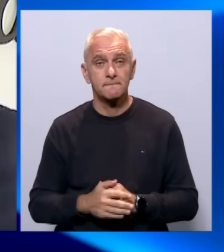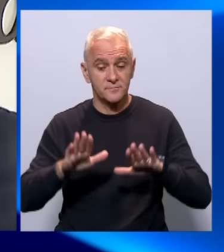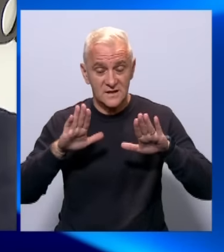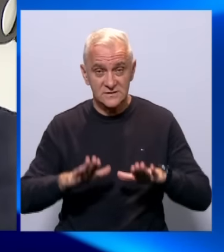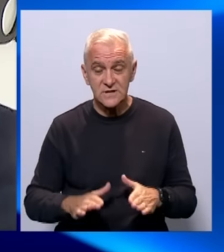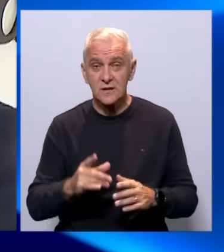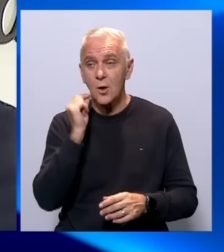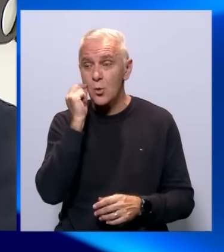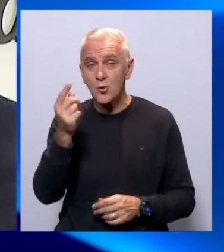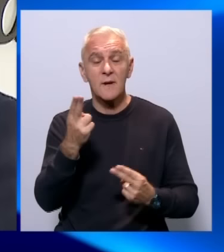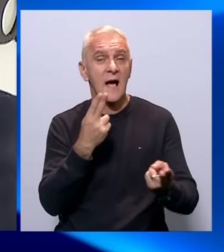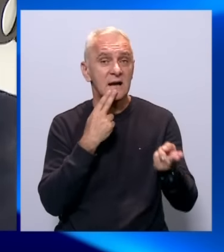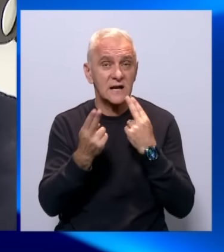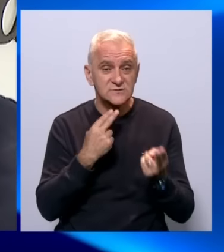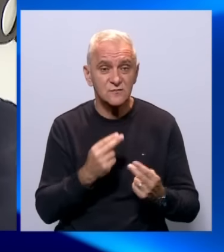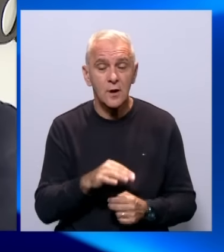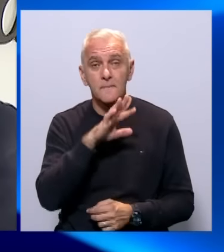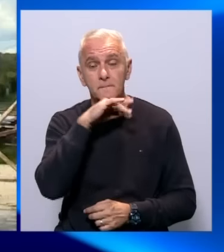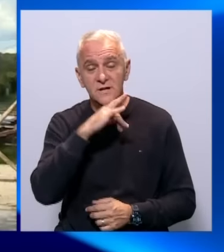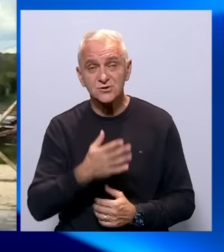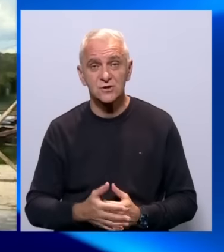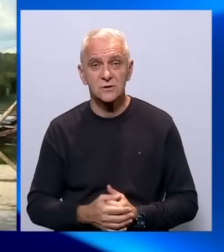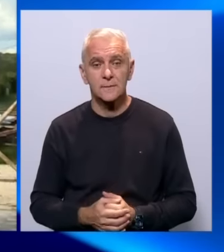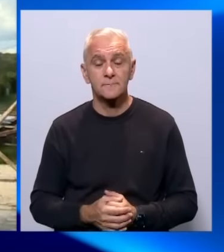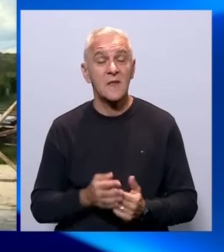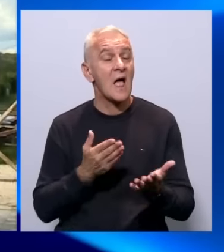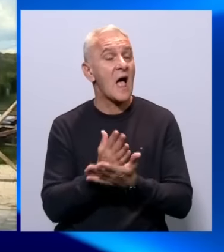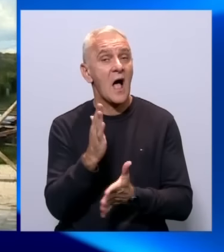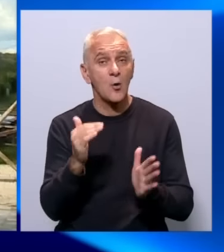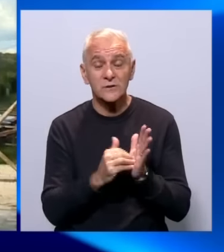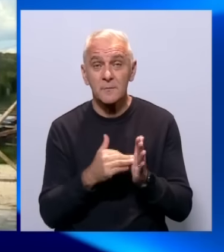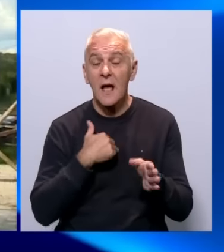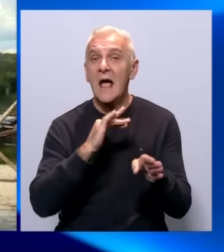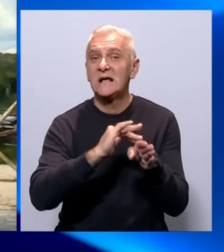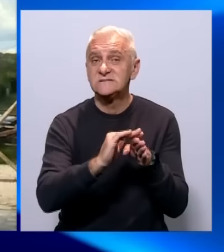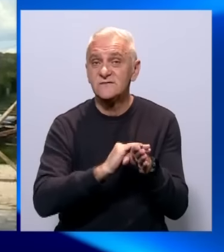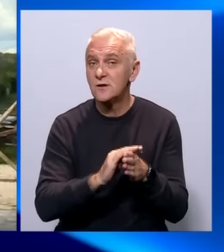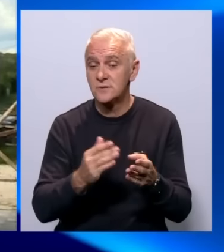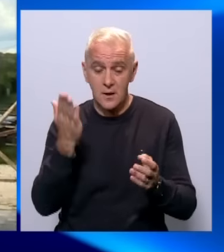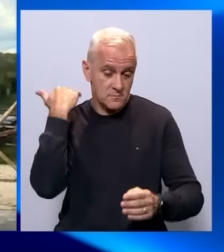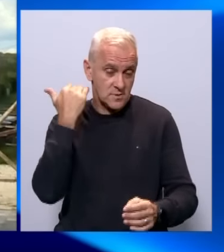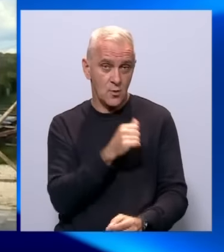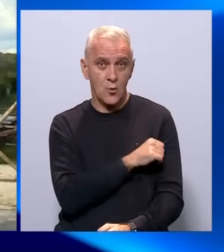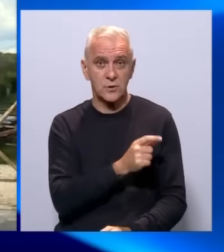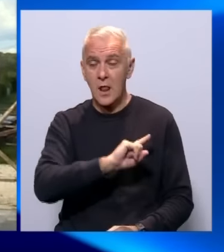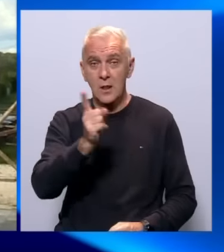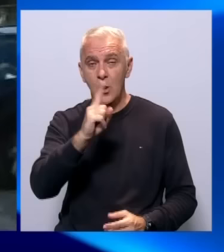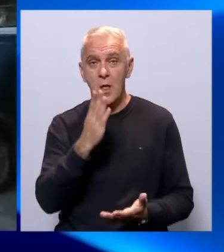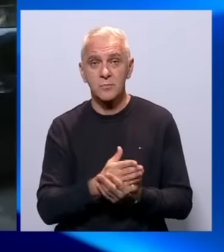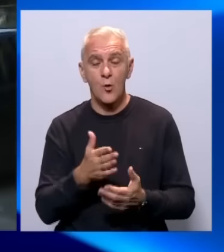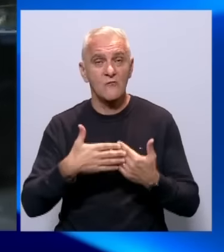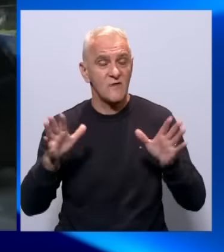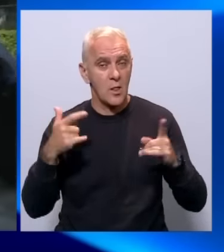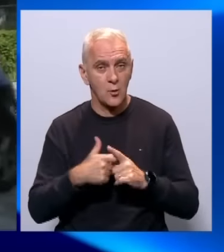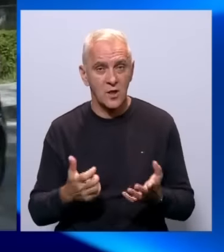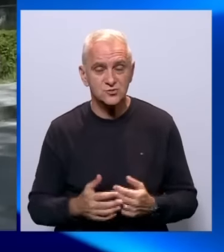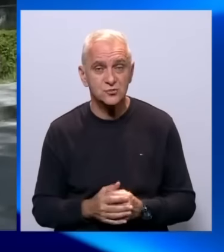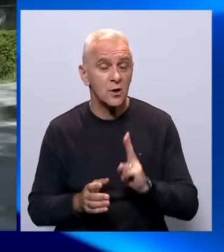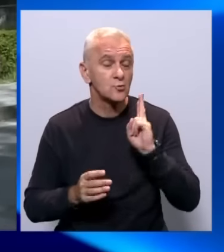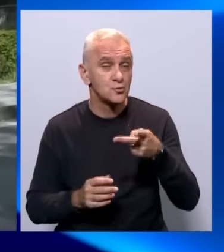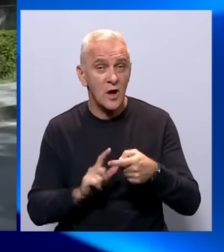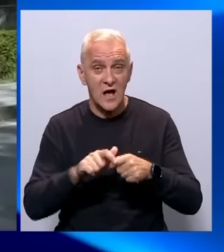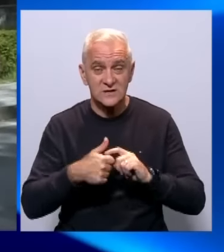s tim ljudima, razgovarati, pričati, ako treba i izviniti im se za ove godine što niko nije bio u Velikoj Kladuši. Druga stvar,